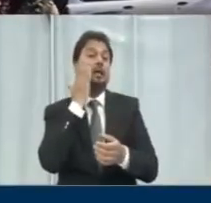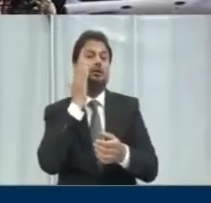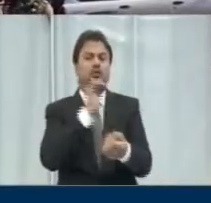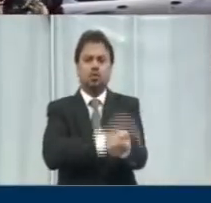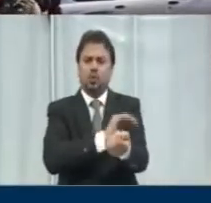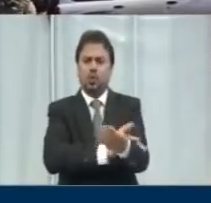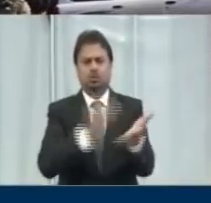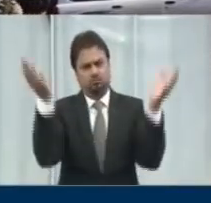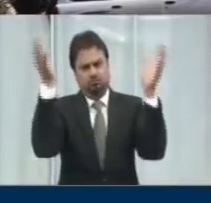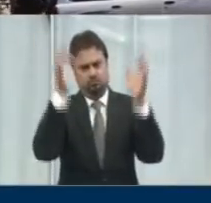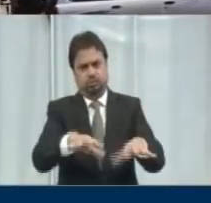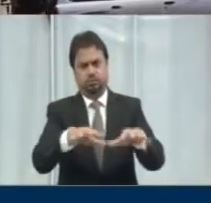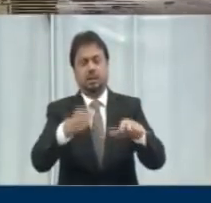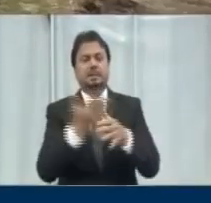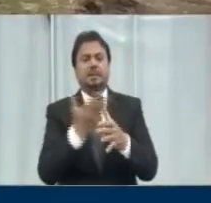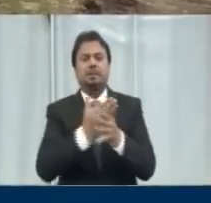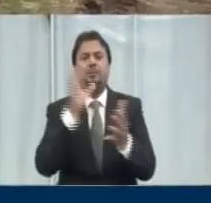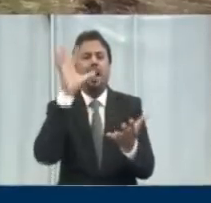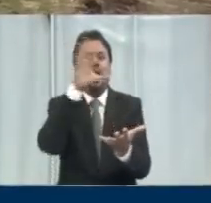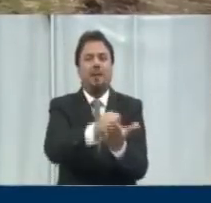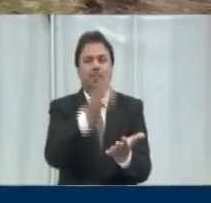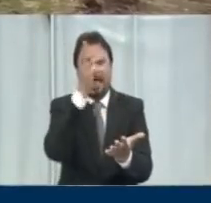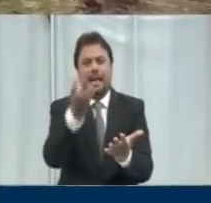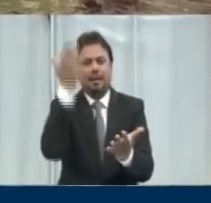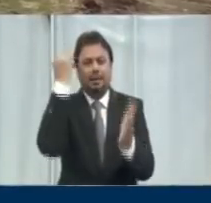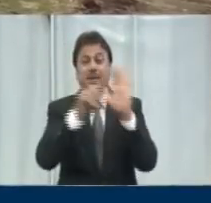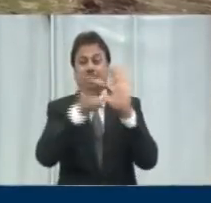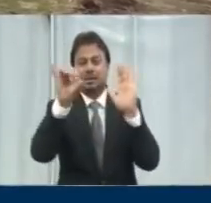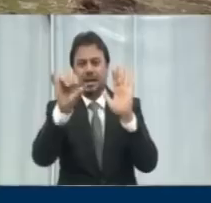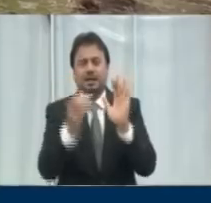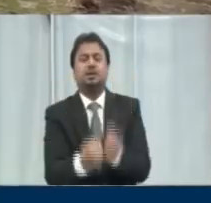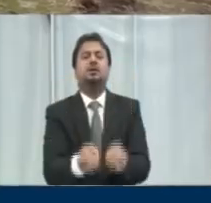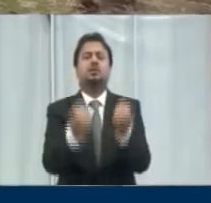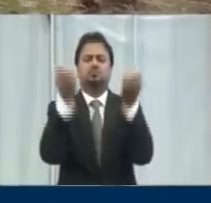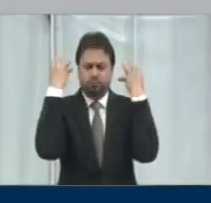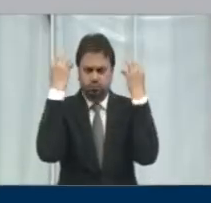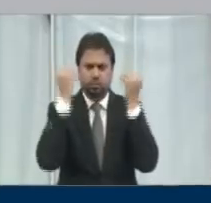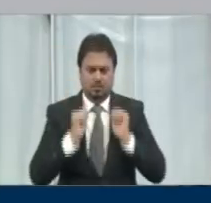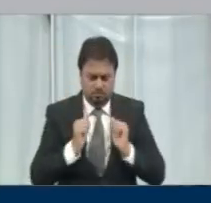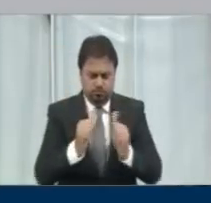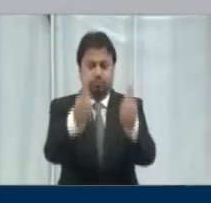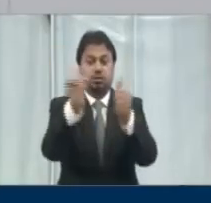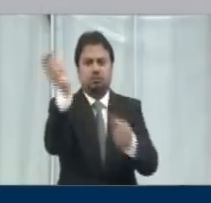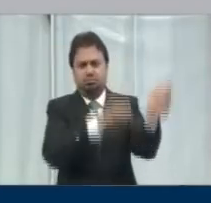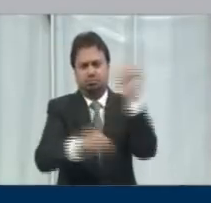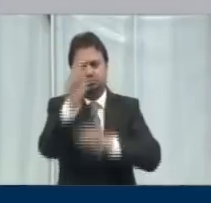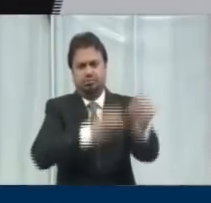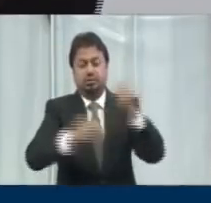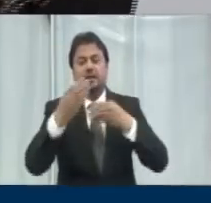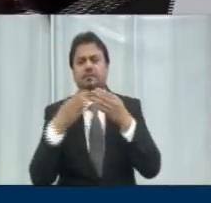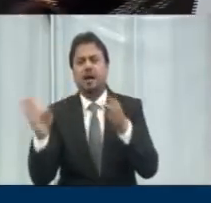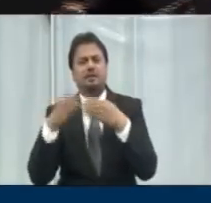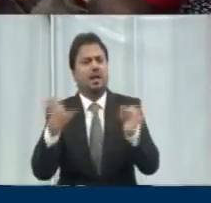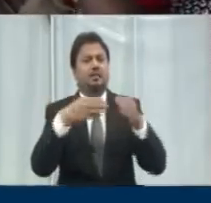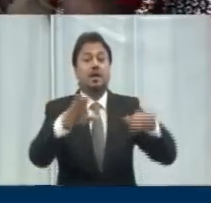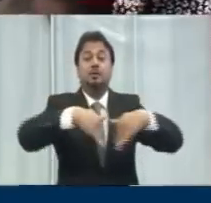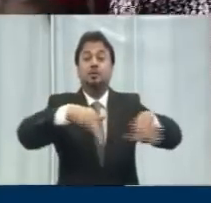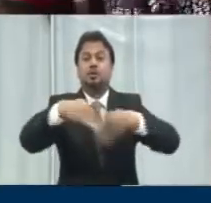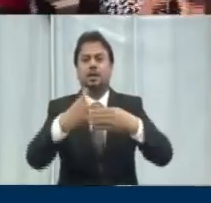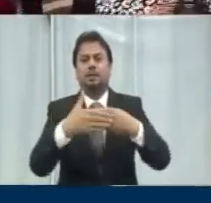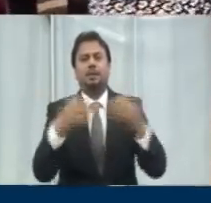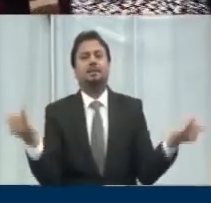الحياة للمناطق المحررة، جهود أسهمت بتذليل العقبات أمام المواطنين من خلال فتح الطرق المغلقة